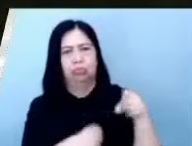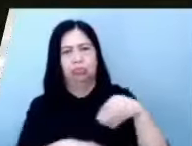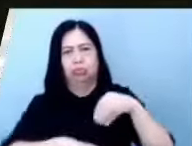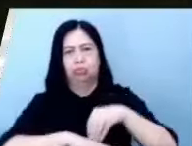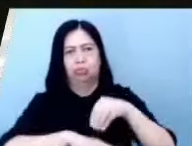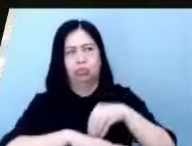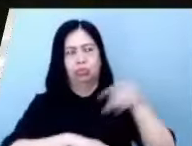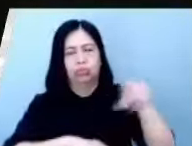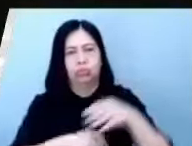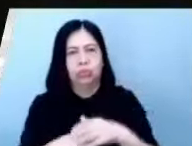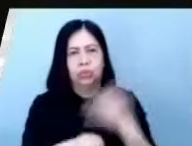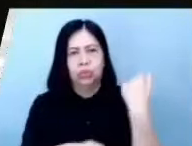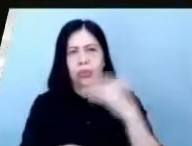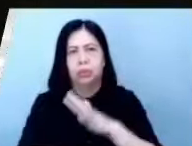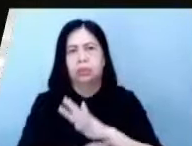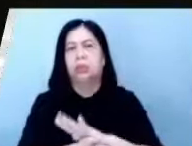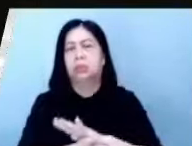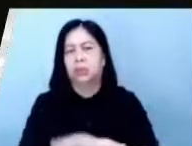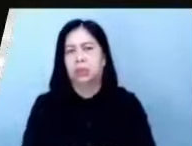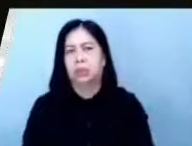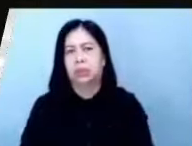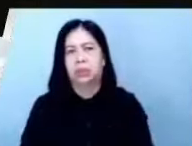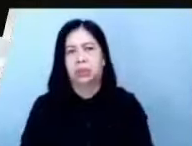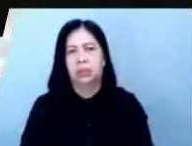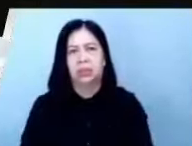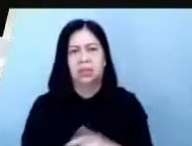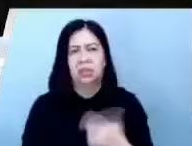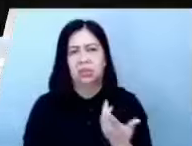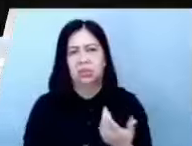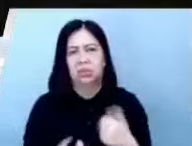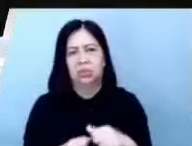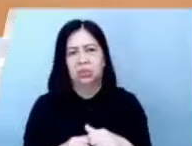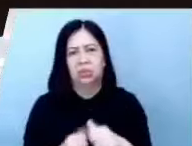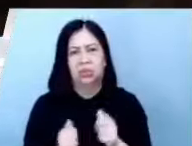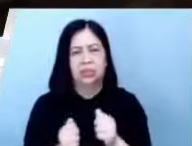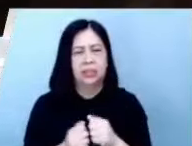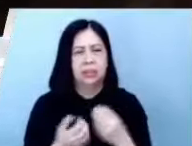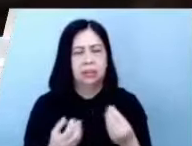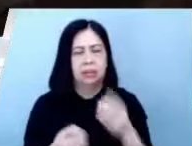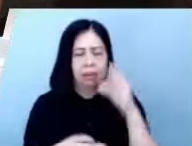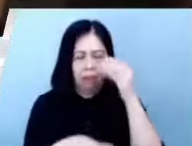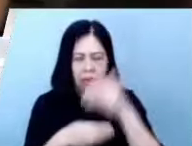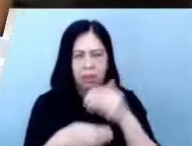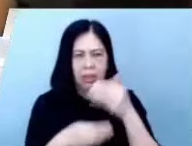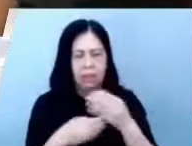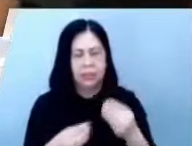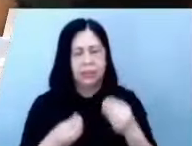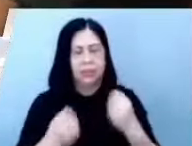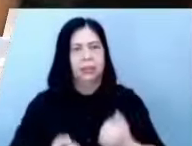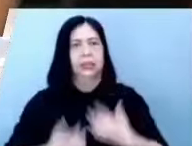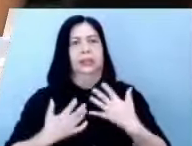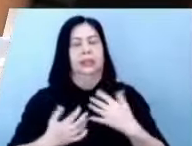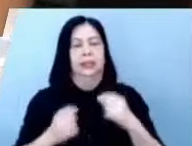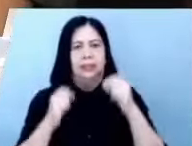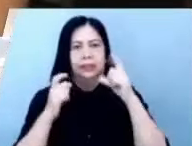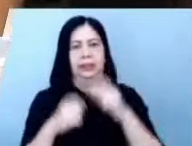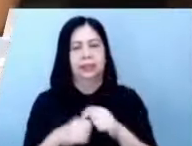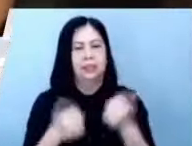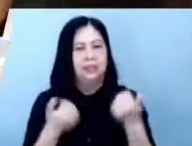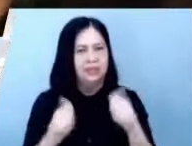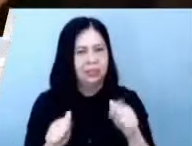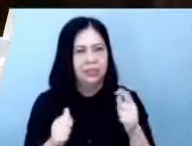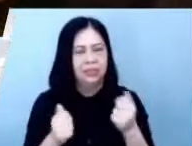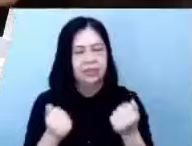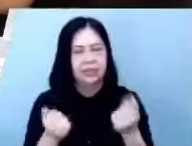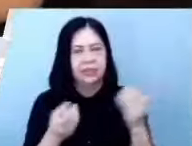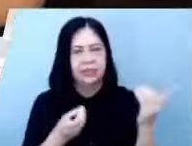pa. Ito lang yung pampabuhay namin, eh, pag lalo na pag inaanto kami. Sinubukan naman ng delivery rider na si Alvin Aksala na mag-vape